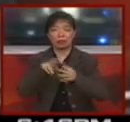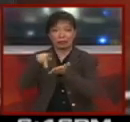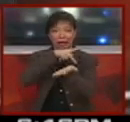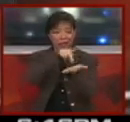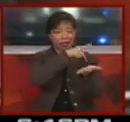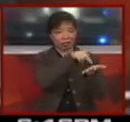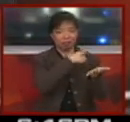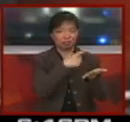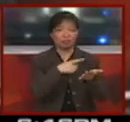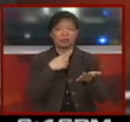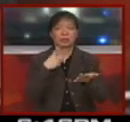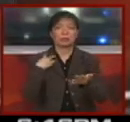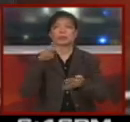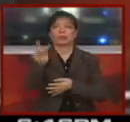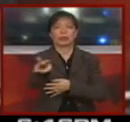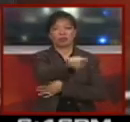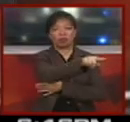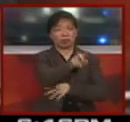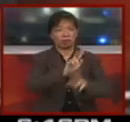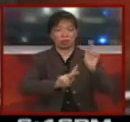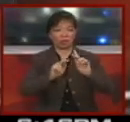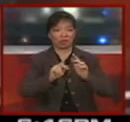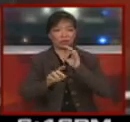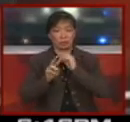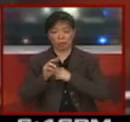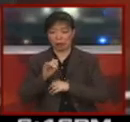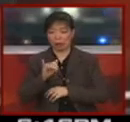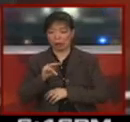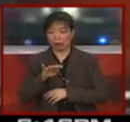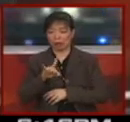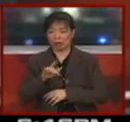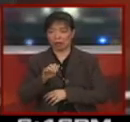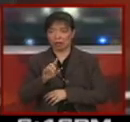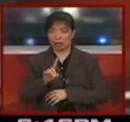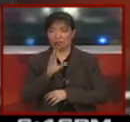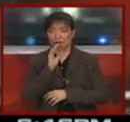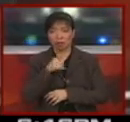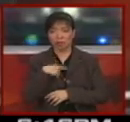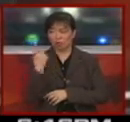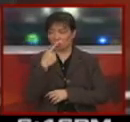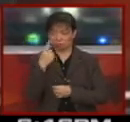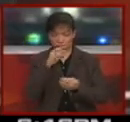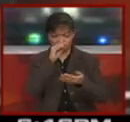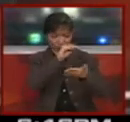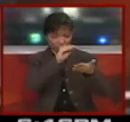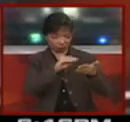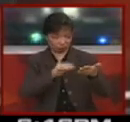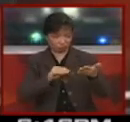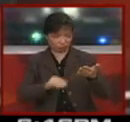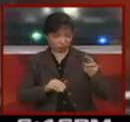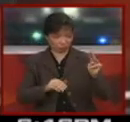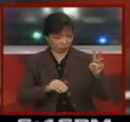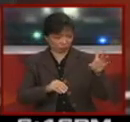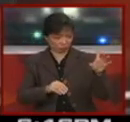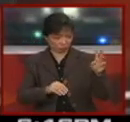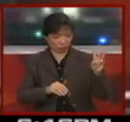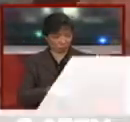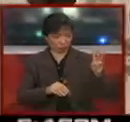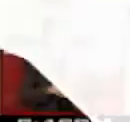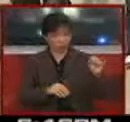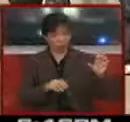consumer. Giit ng Maynilad, sumunod lang sila sa kasunduang pinasok nito sa MWSS. Ikwento mo, Pritzy